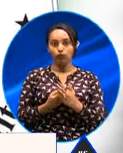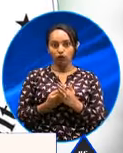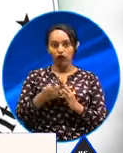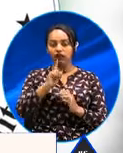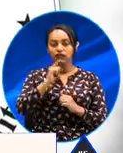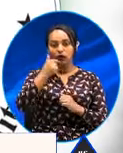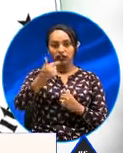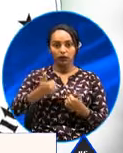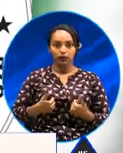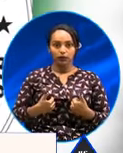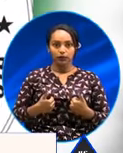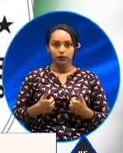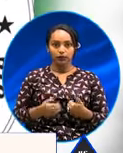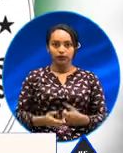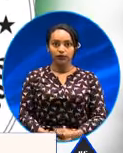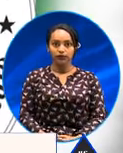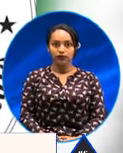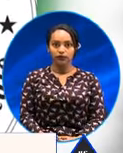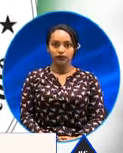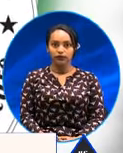ተጀምሯል ነው የተባለው።